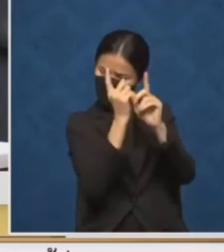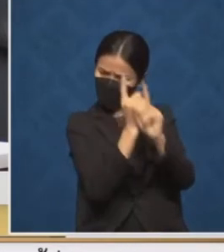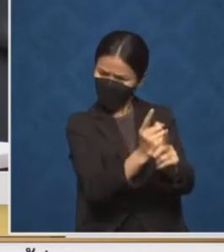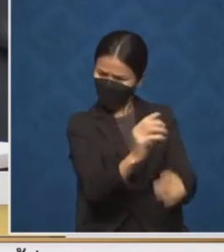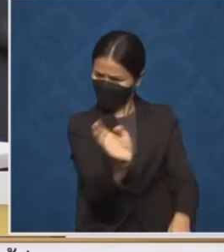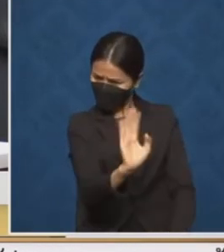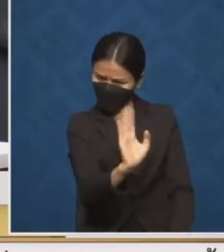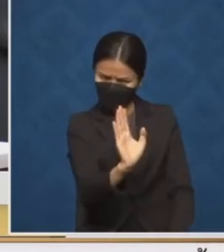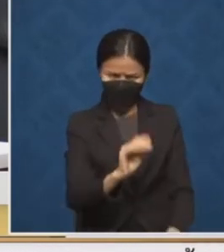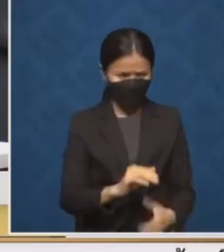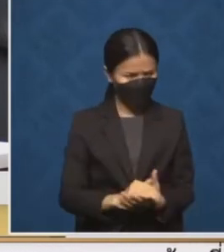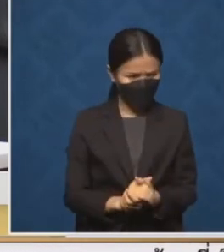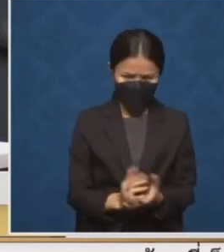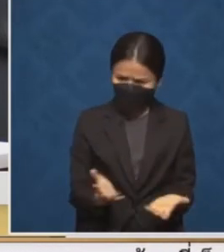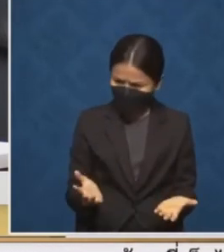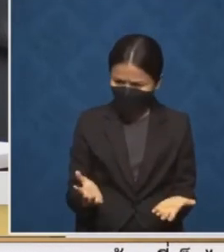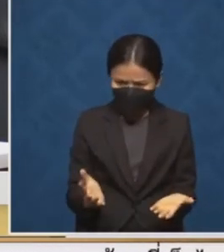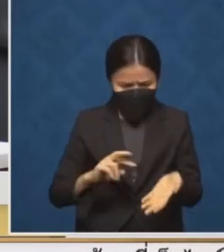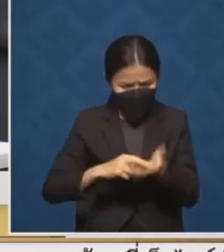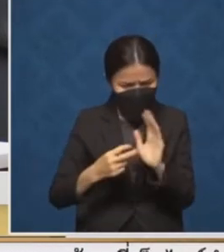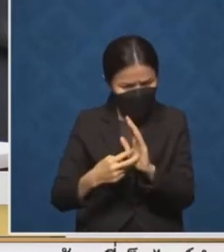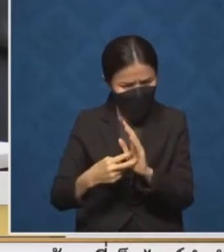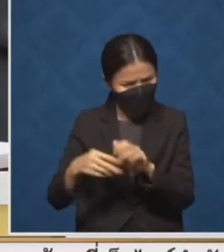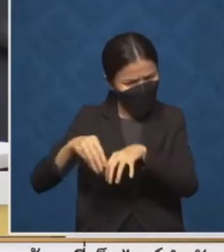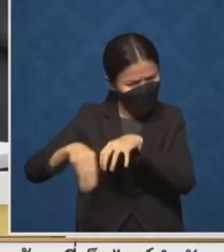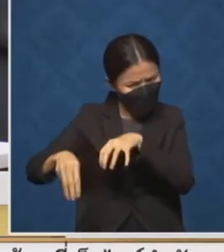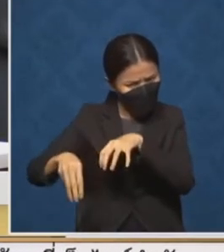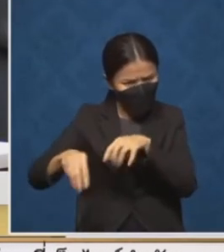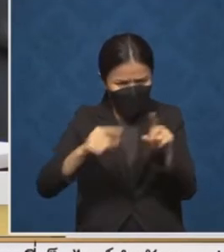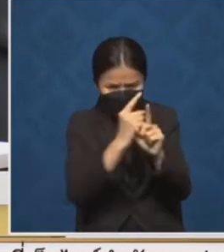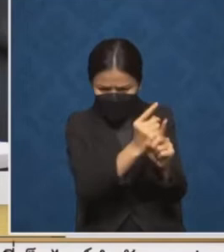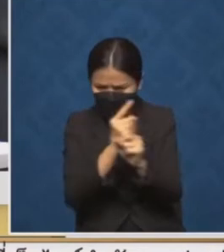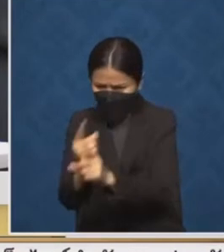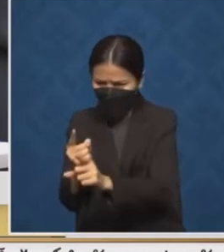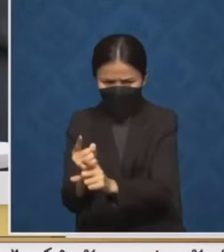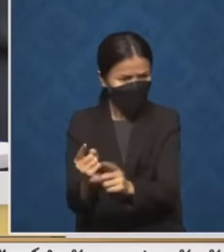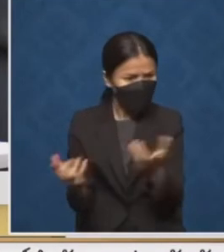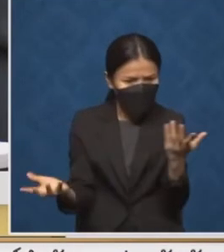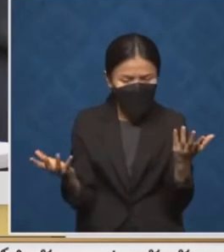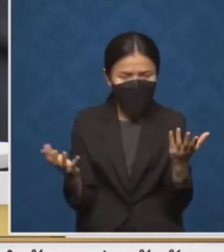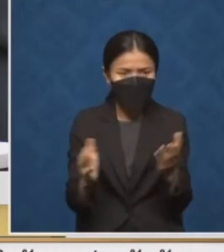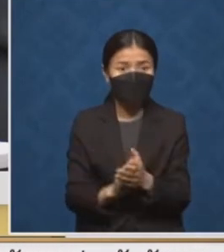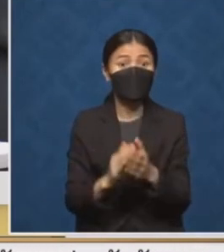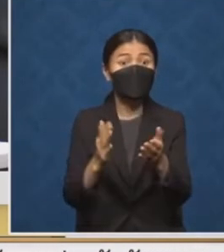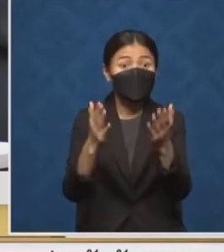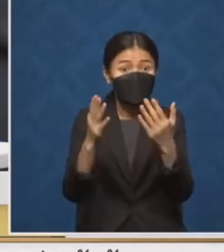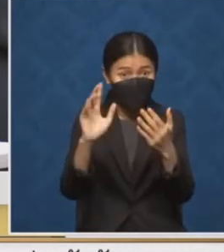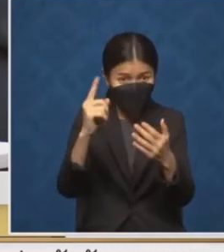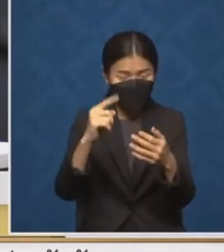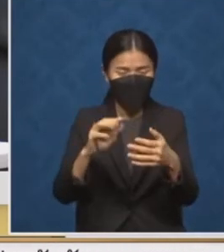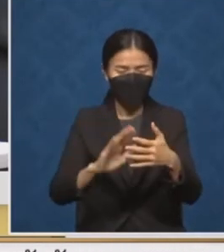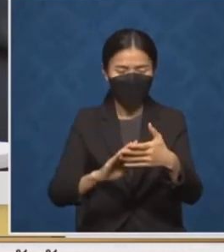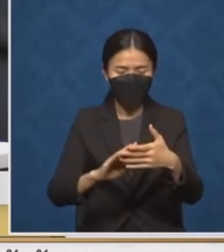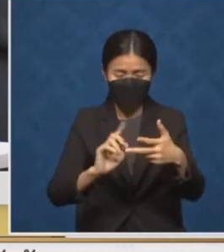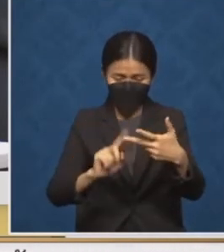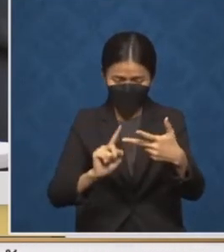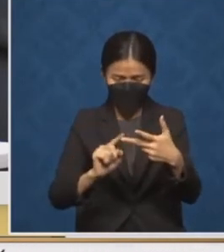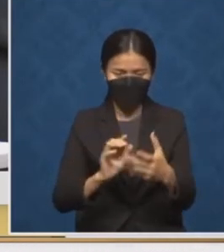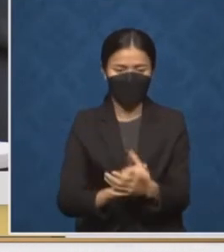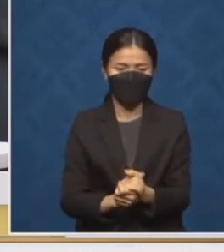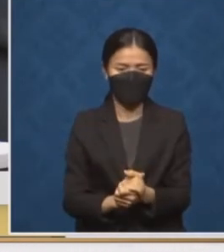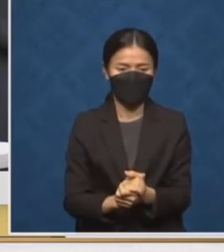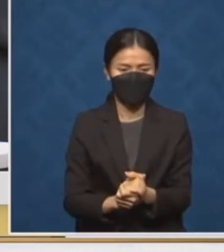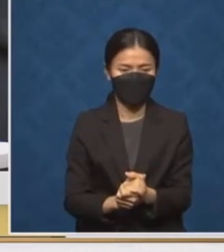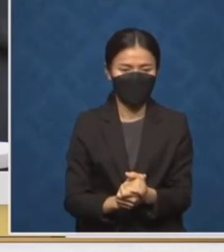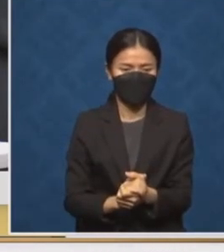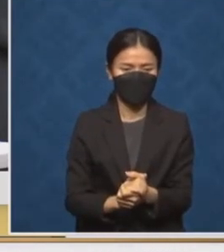นี่คือวรรคที่สองและวรรคที่สามเนี่ยหรือตามที่จะได้มีการโอน